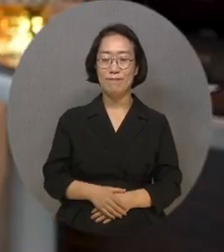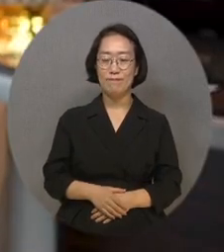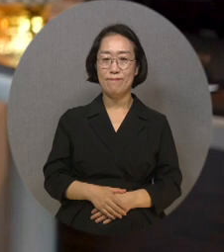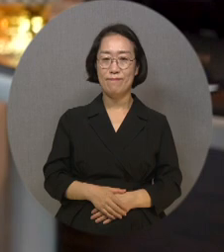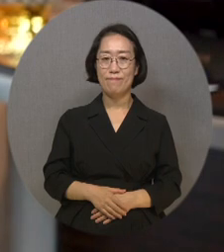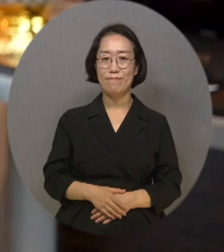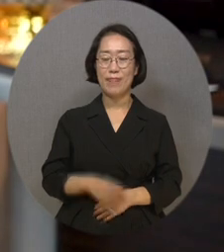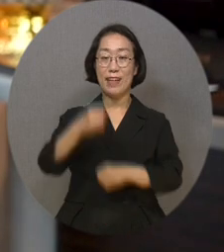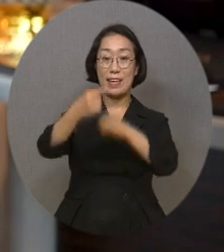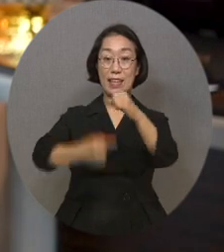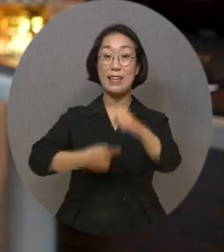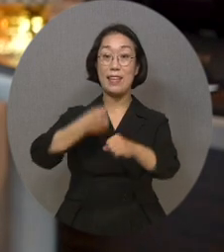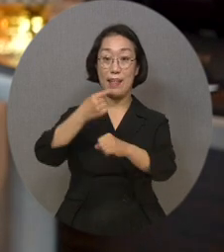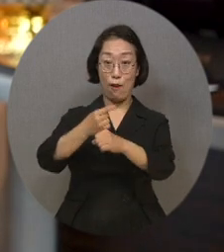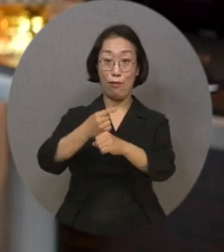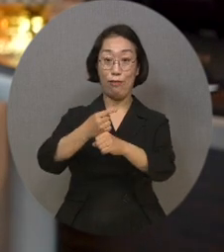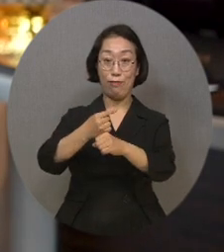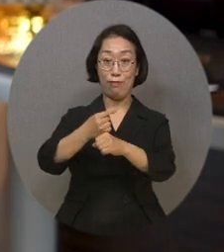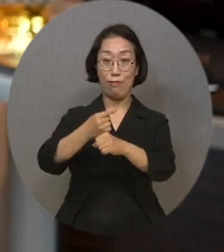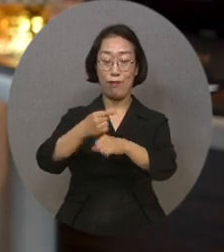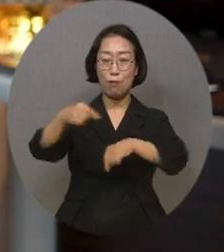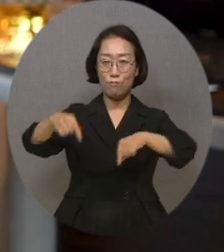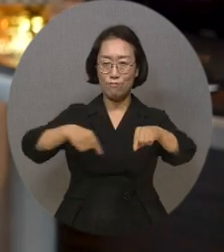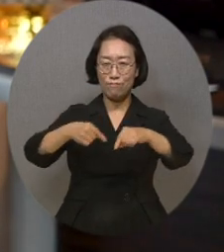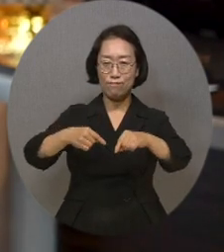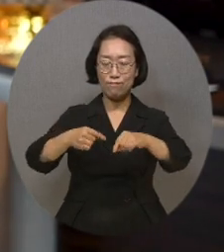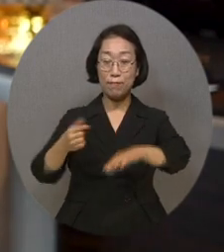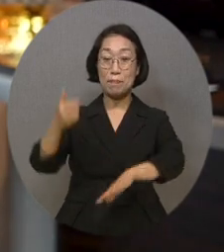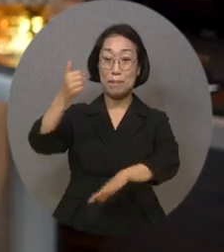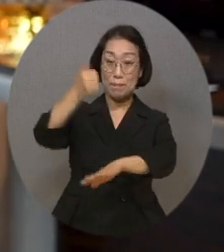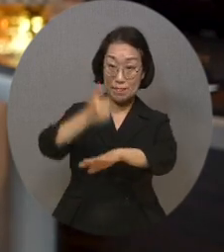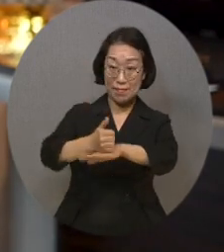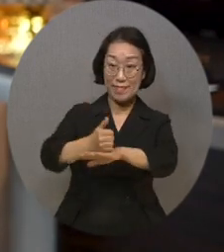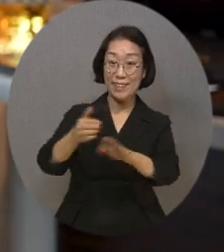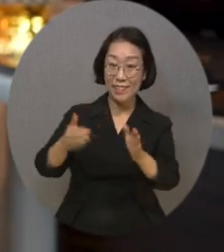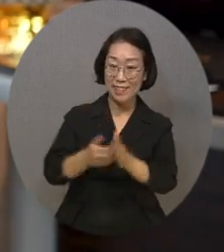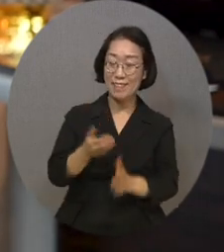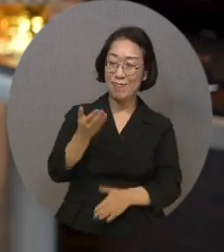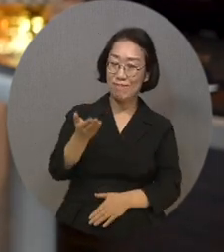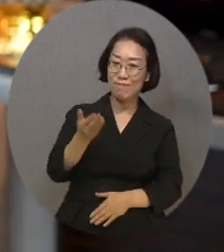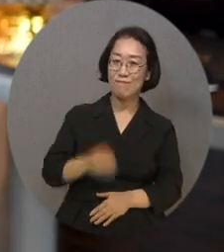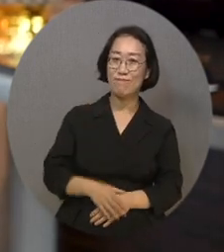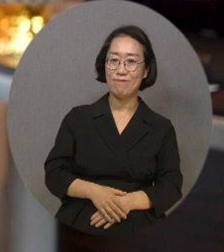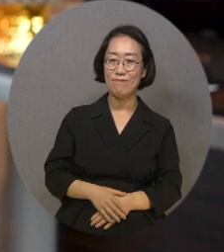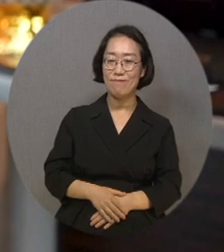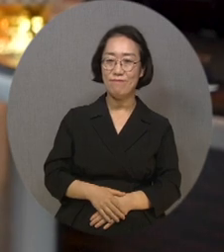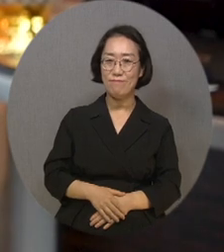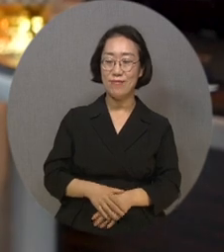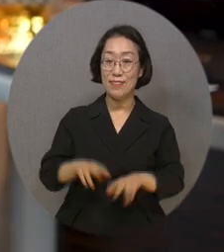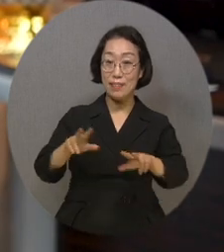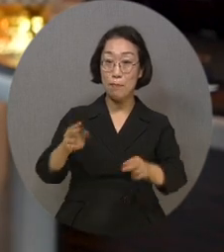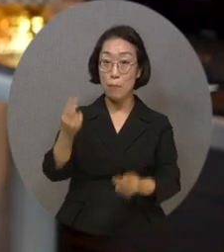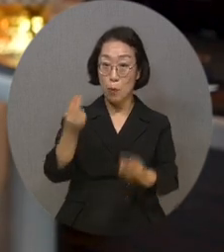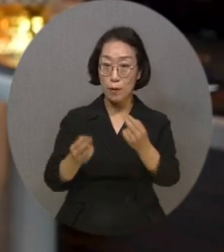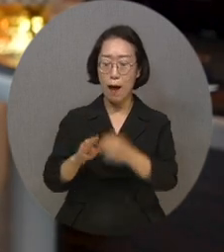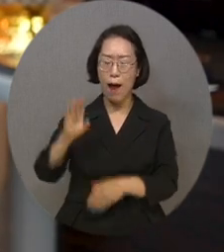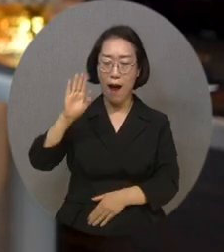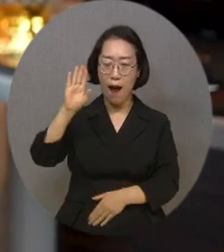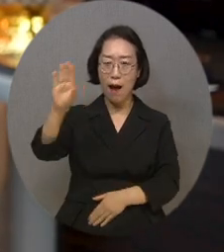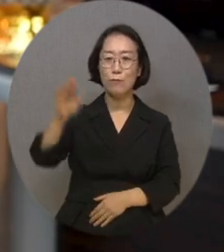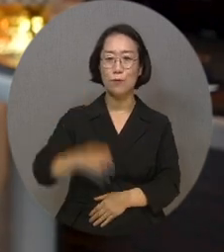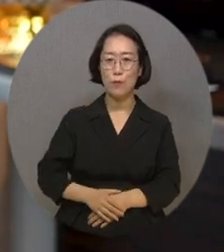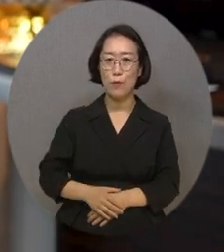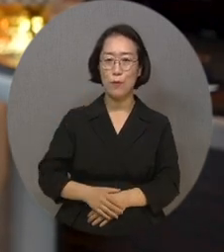이제 1년 맞으신 우리 군수님과 인터뷰를 제가 해보니까 지금보다 그 앞으로의 고창이 훨씬